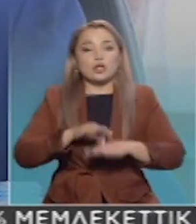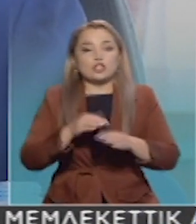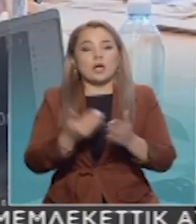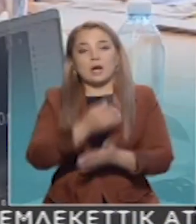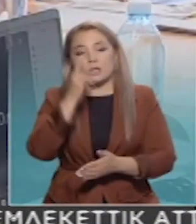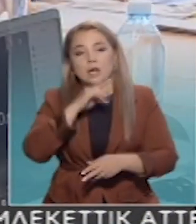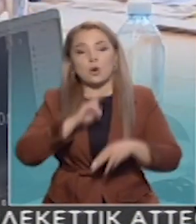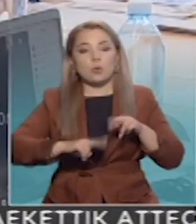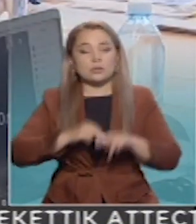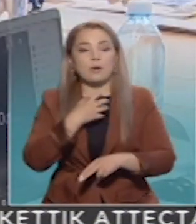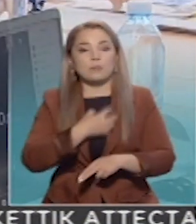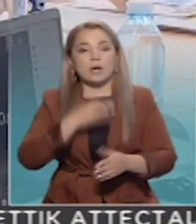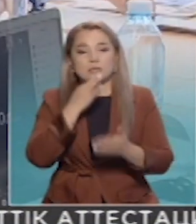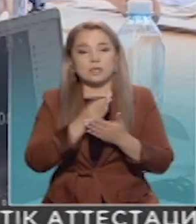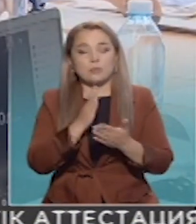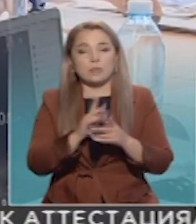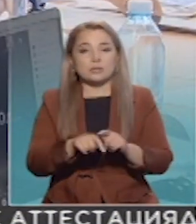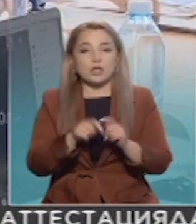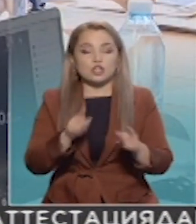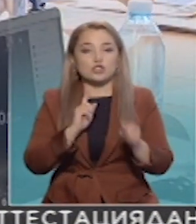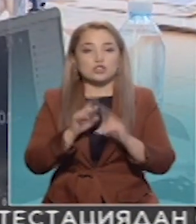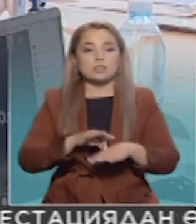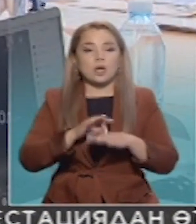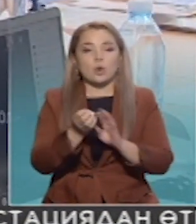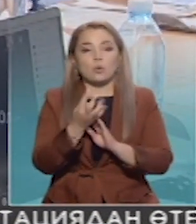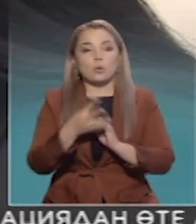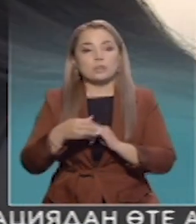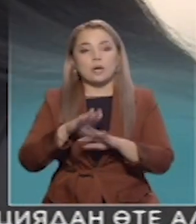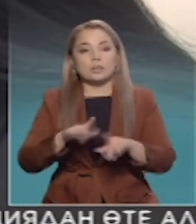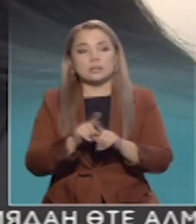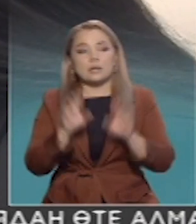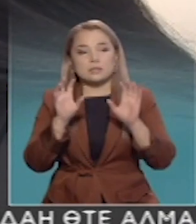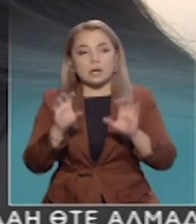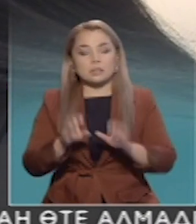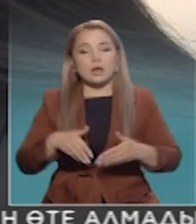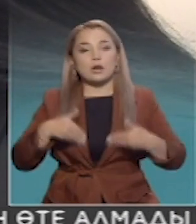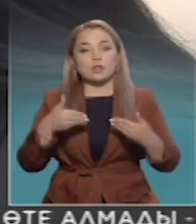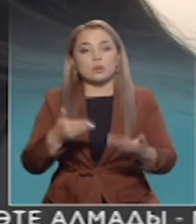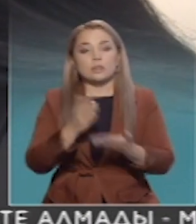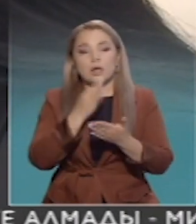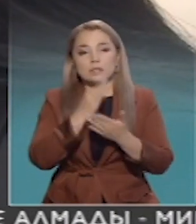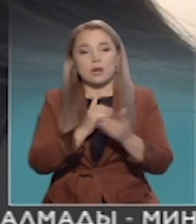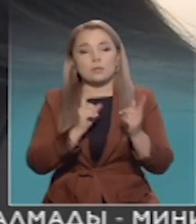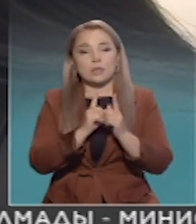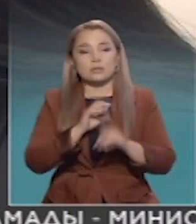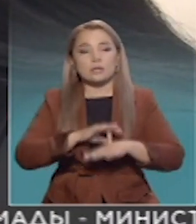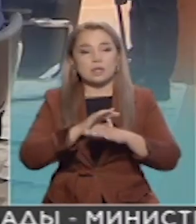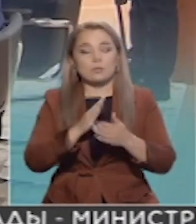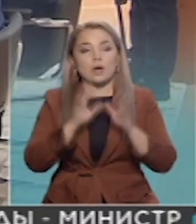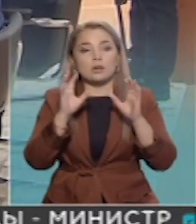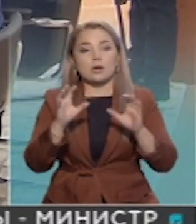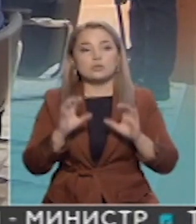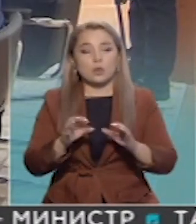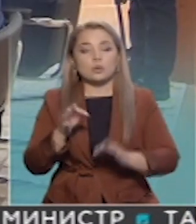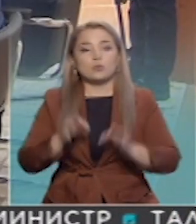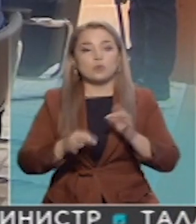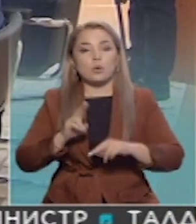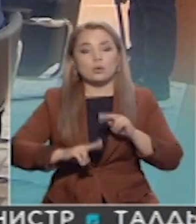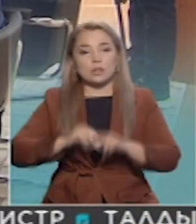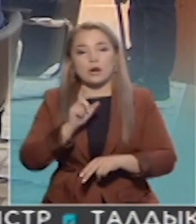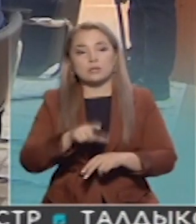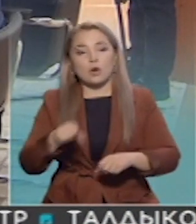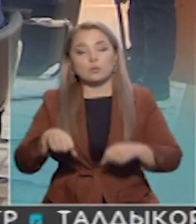Қазақстан құрудағы маңызды қадам деп аталған жиында 14 өңірден келген заң консультанттары бас қосты. Олар конституциялық соттың құрылуы,